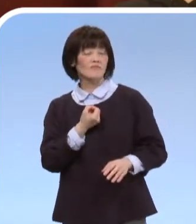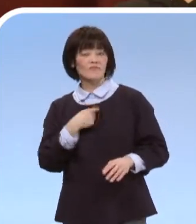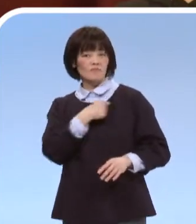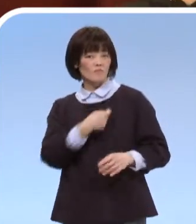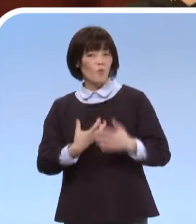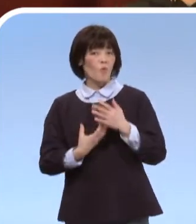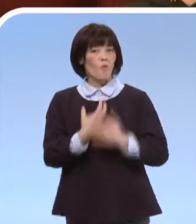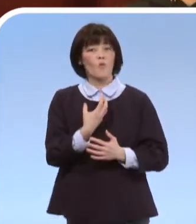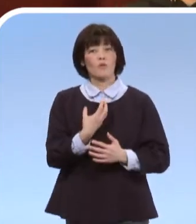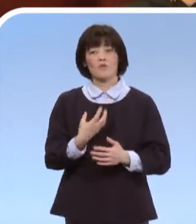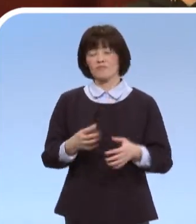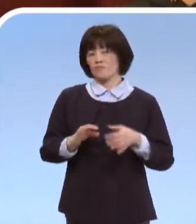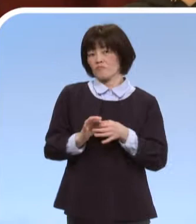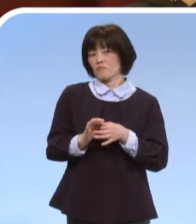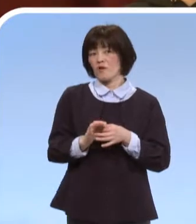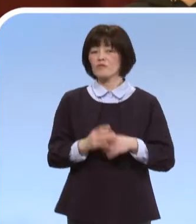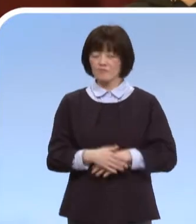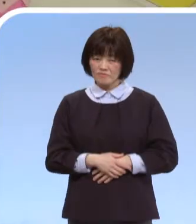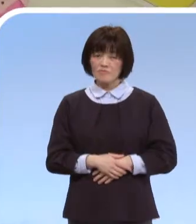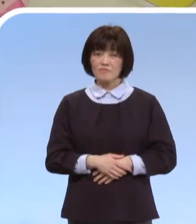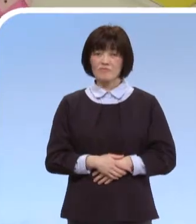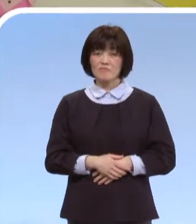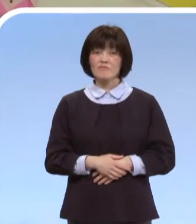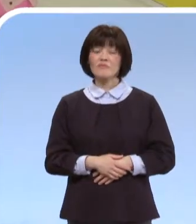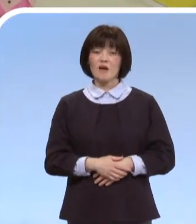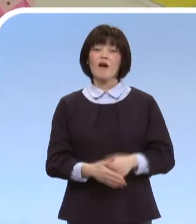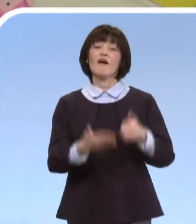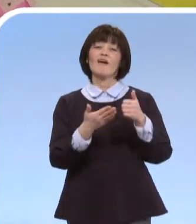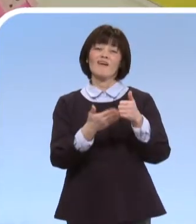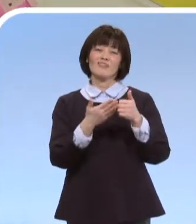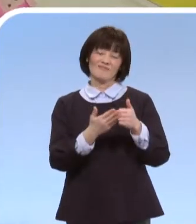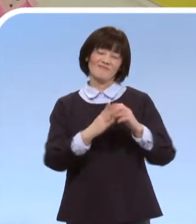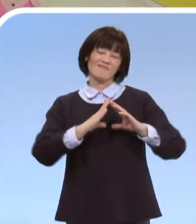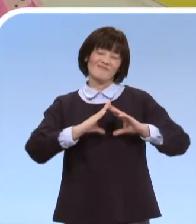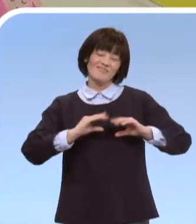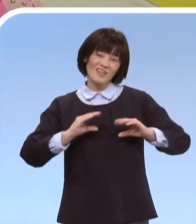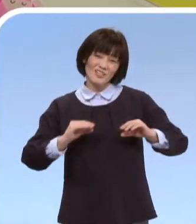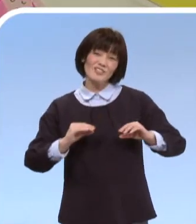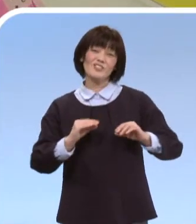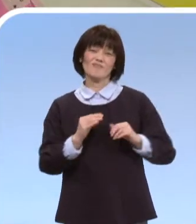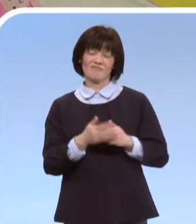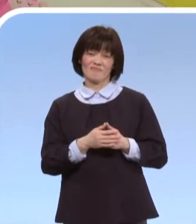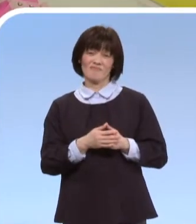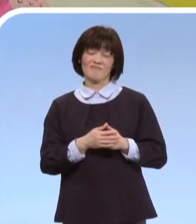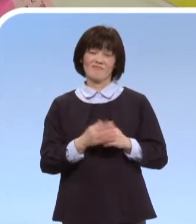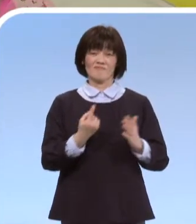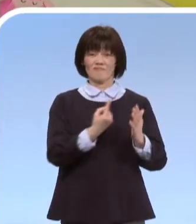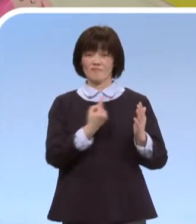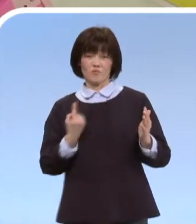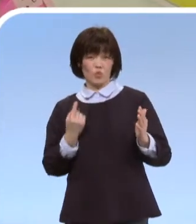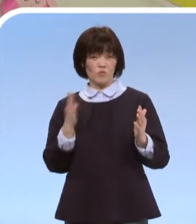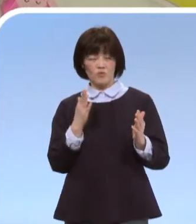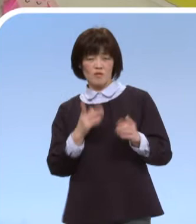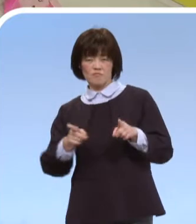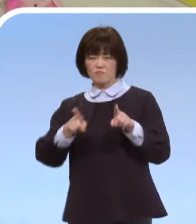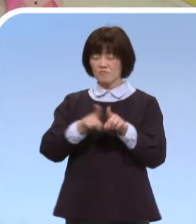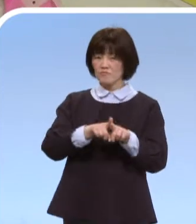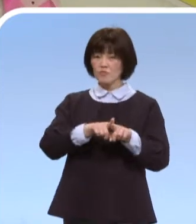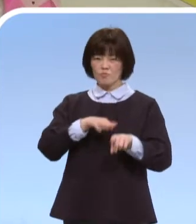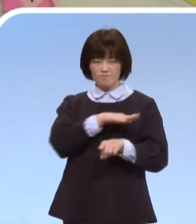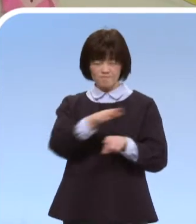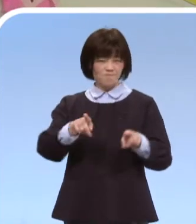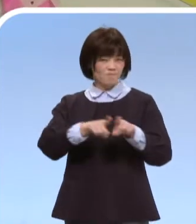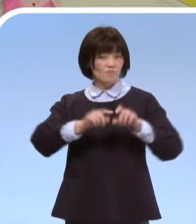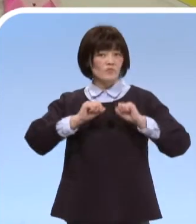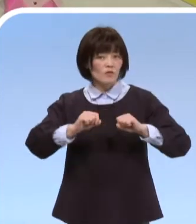本当に尊敬してます。 本当にあったかい方だなというのがあって誰も取り残さないみたいなところ